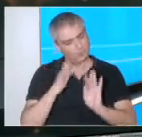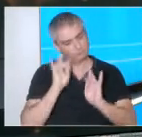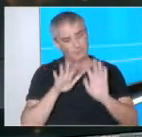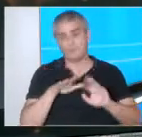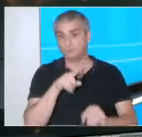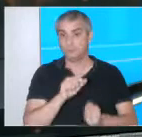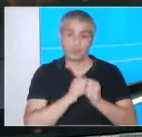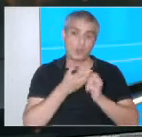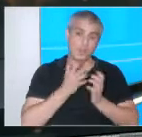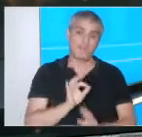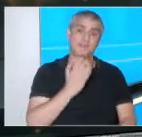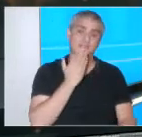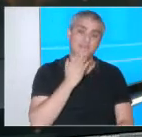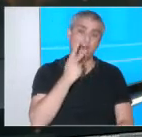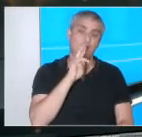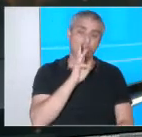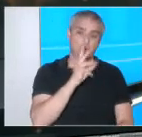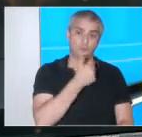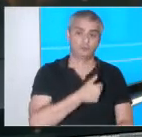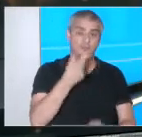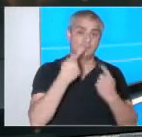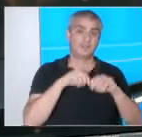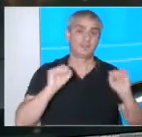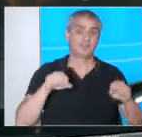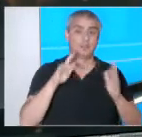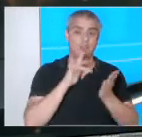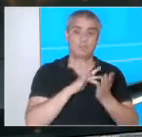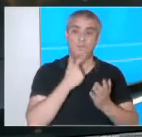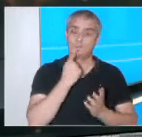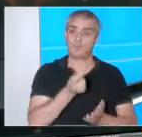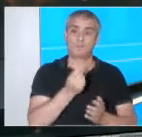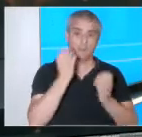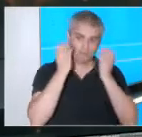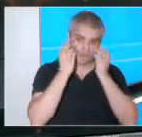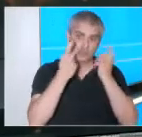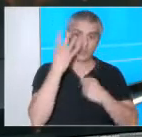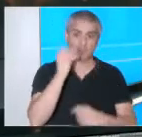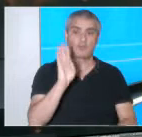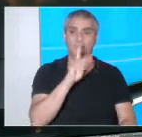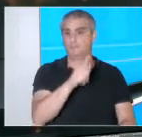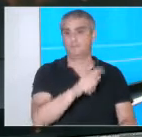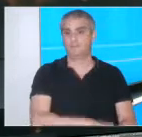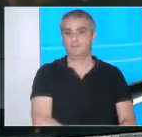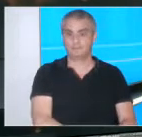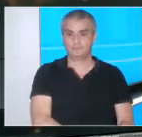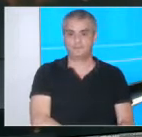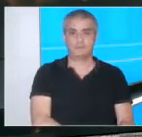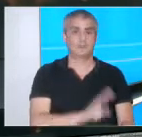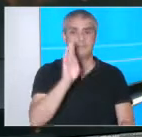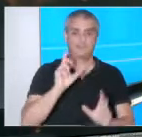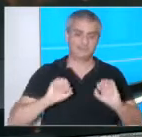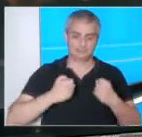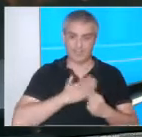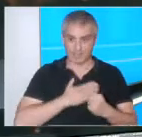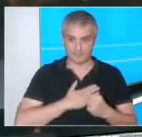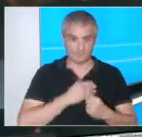על הממשלה, או לבן שלך ישראל פורוש, שעמד בוועידת השלטון המקומי ואמר, בנט יותר טוב מנתניהו, אצל ביבי היה סגר